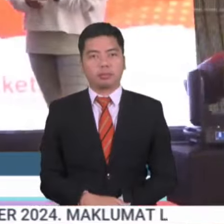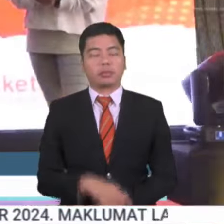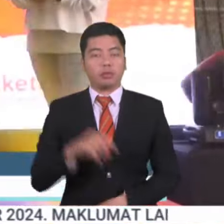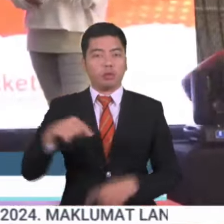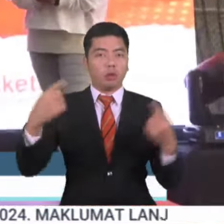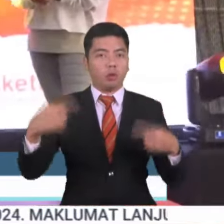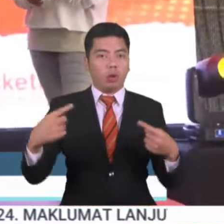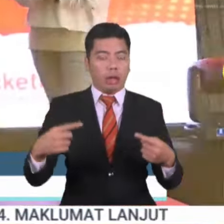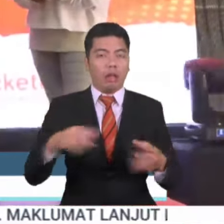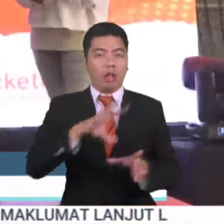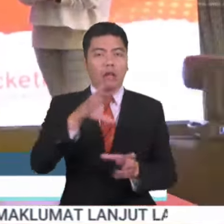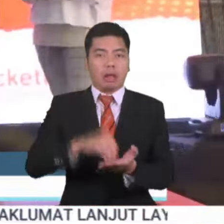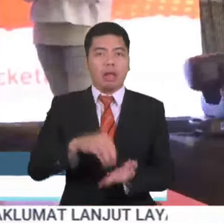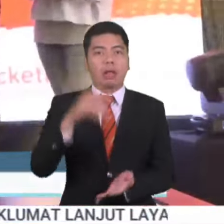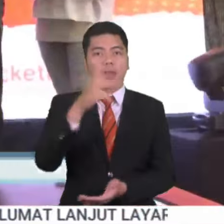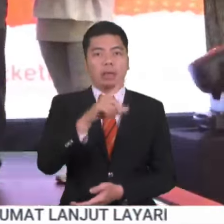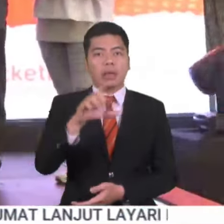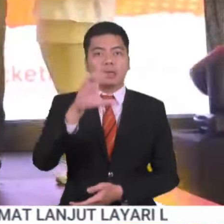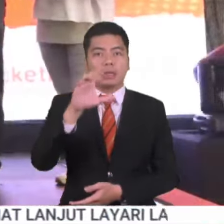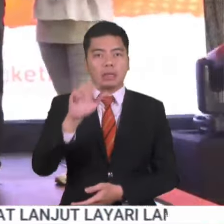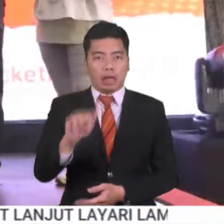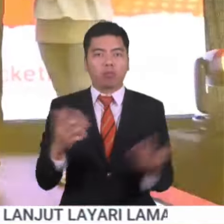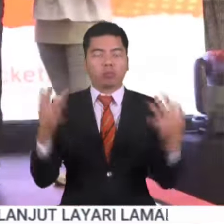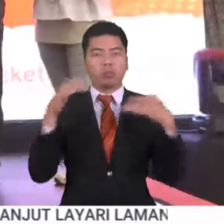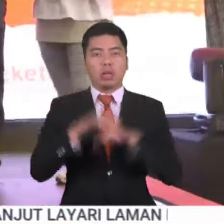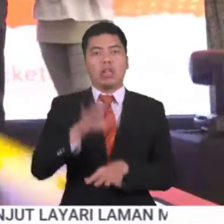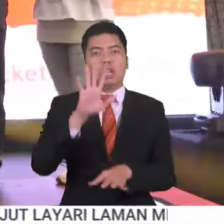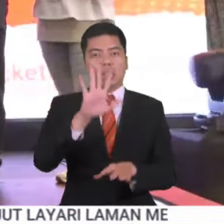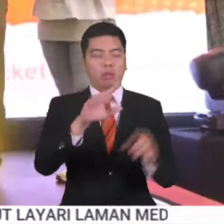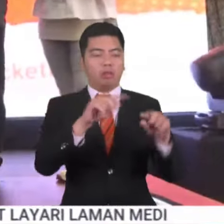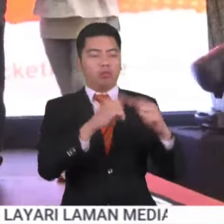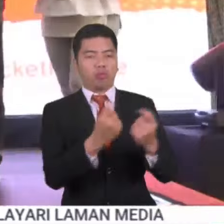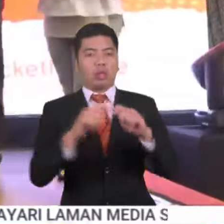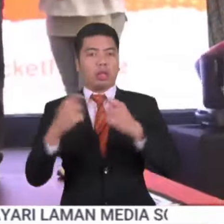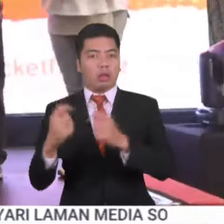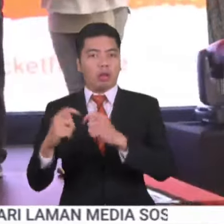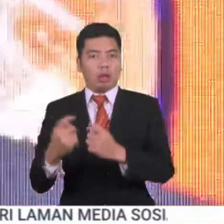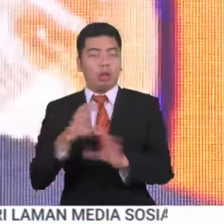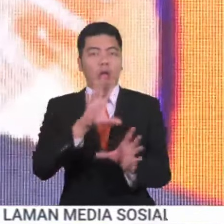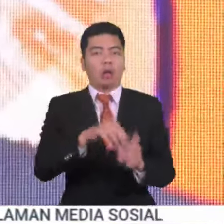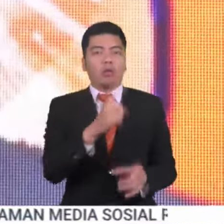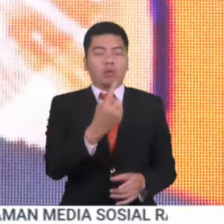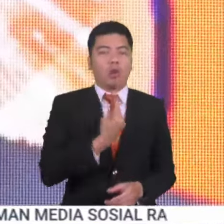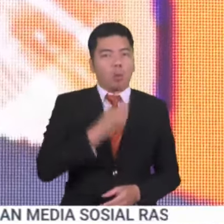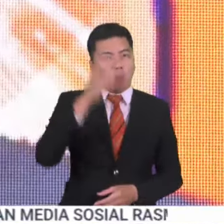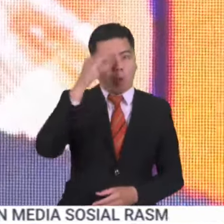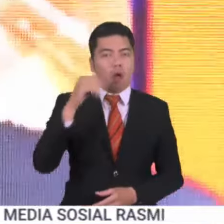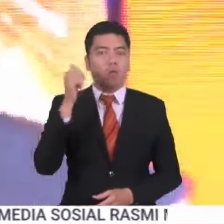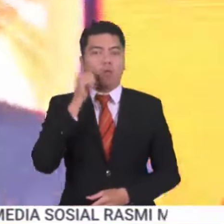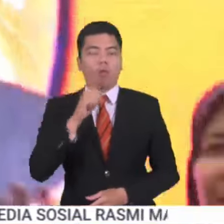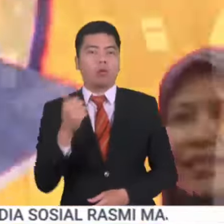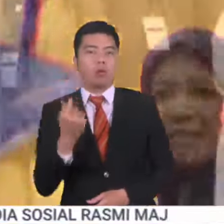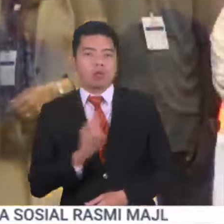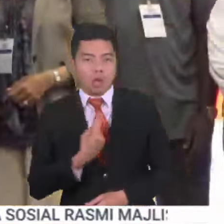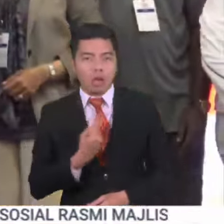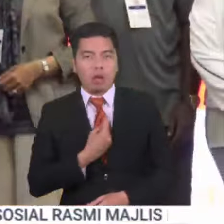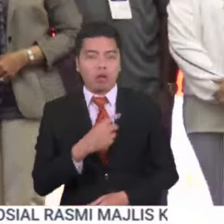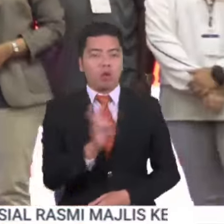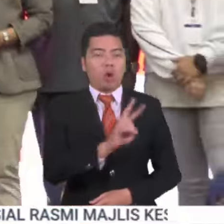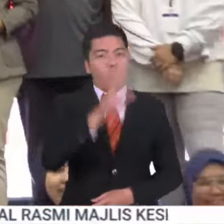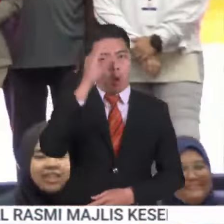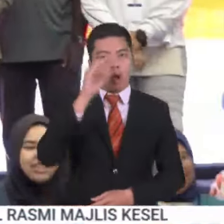Saingan yang akan berlangsung di Kuala Lumpur City Arena itu melibatkan 5 kategori termasuk perseorangan lelaki, perseorangan wanita, bergu